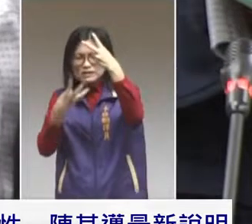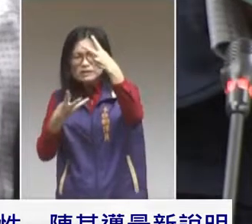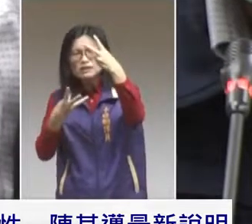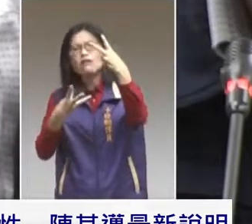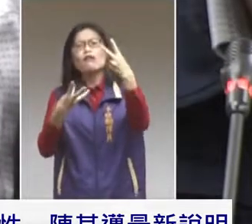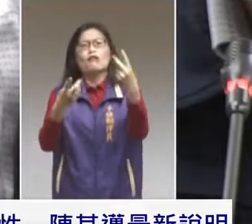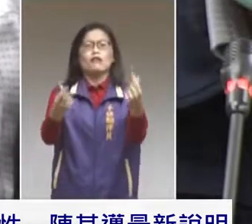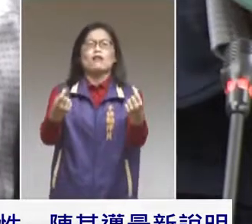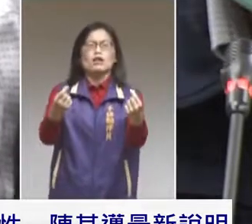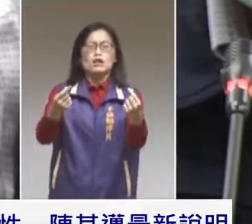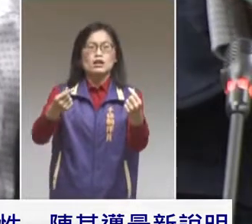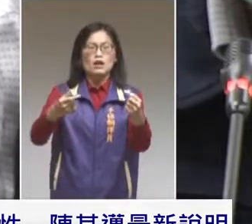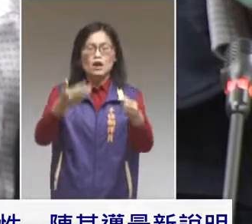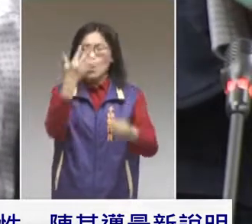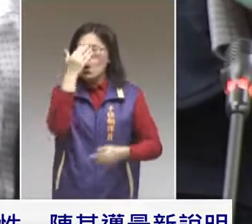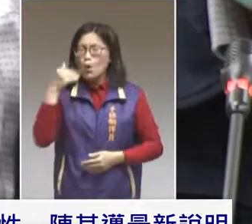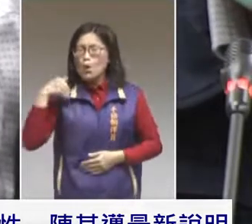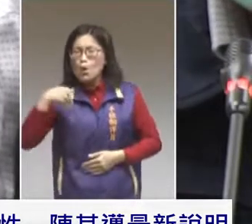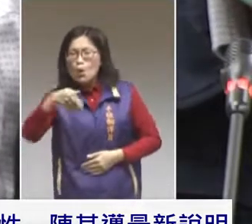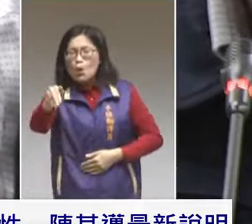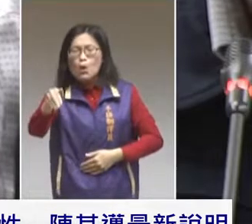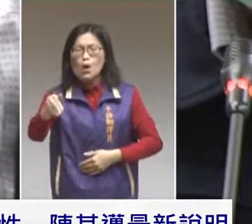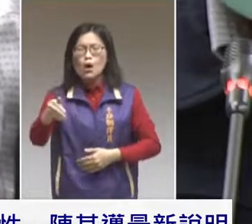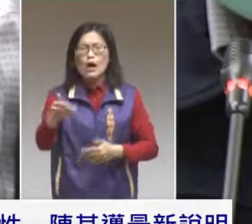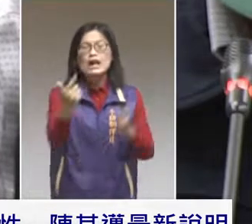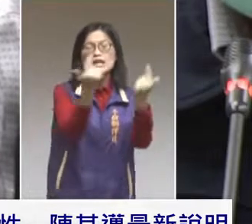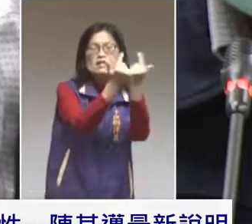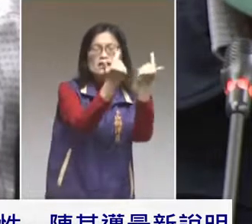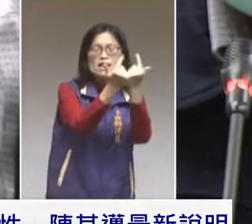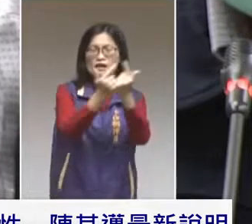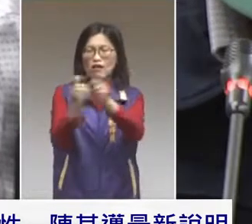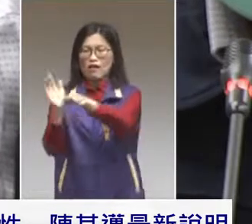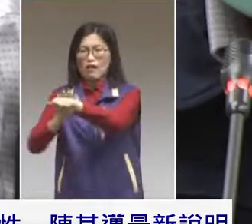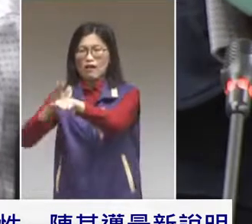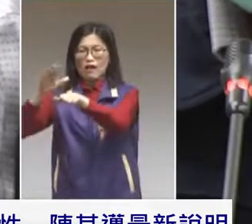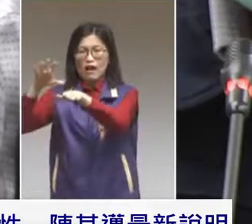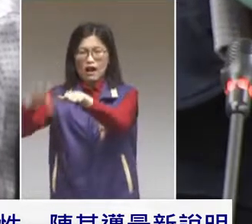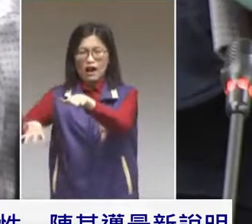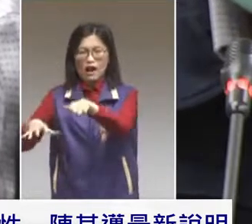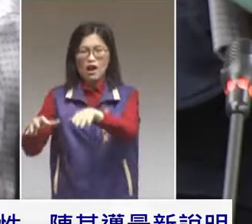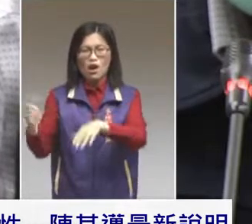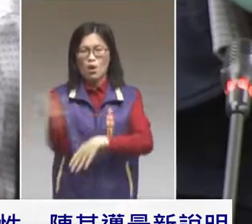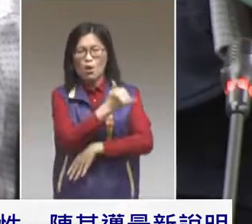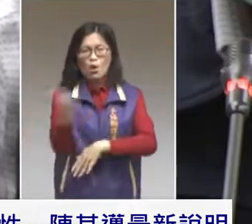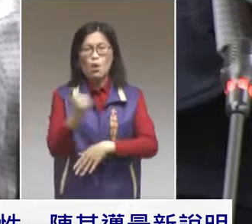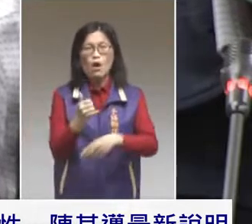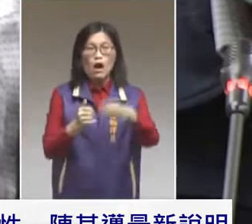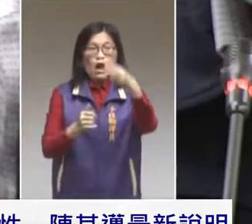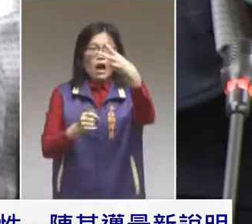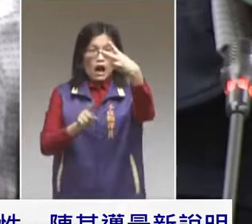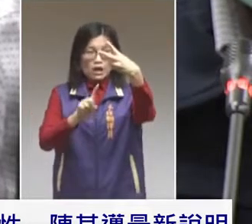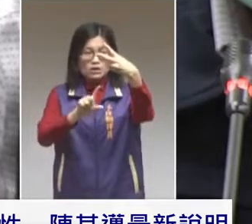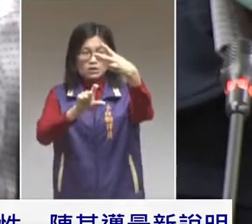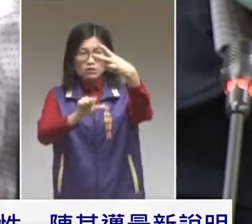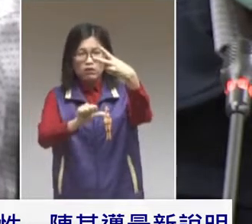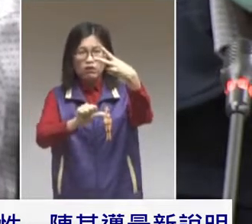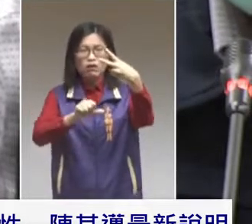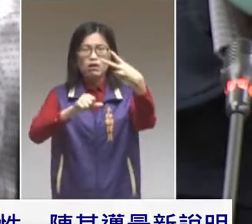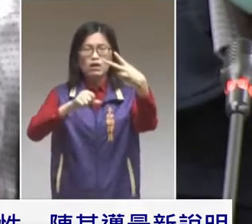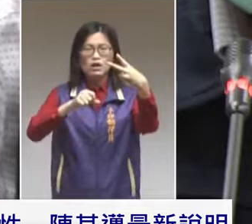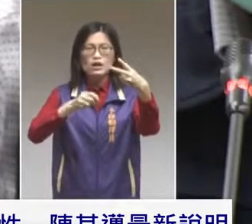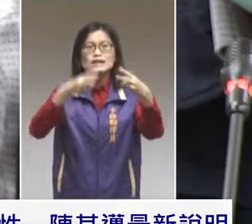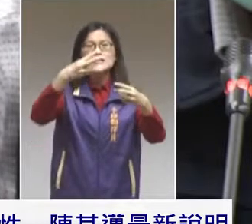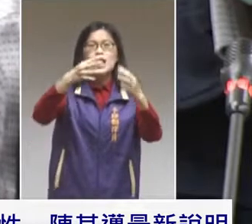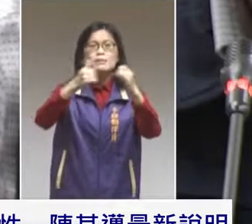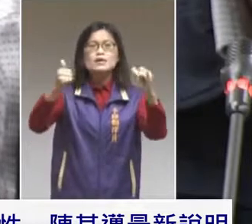19953在2月12号、13号也是一样搭高铁往返这个台北市跟这个高